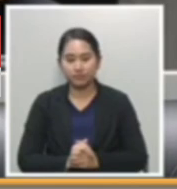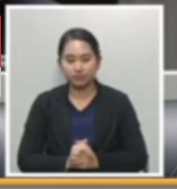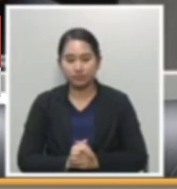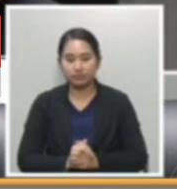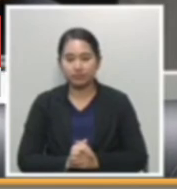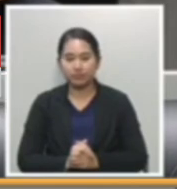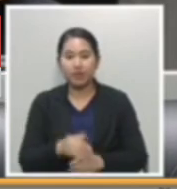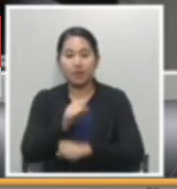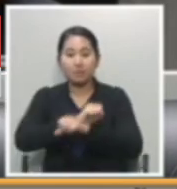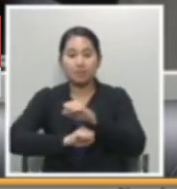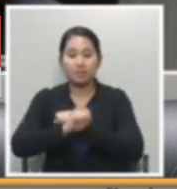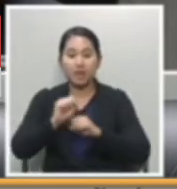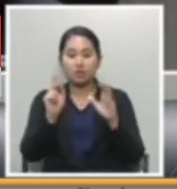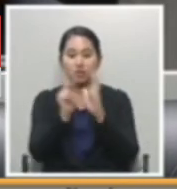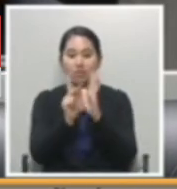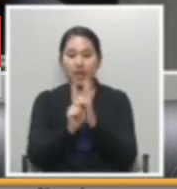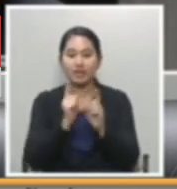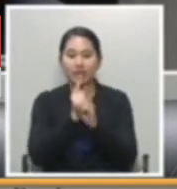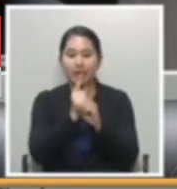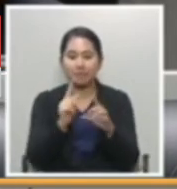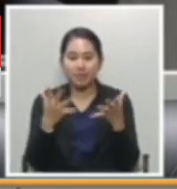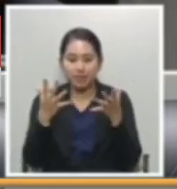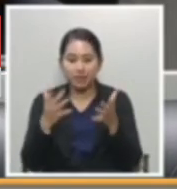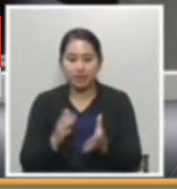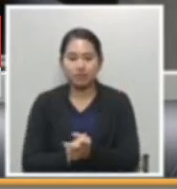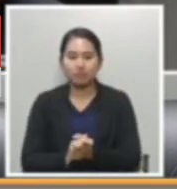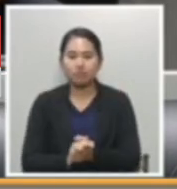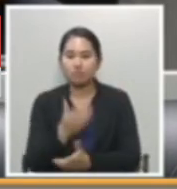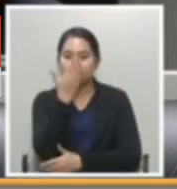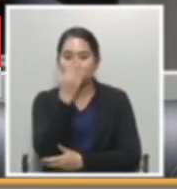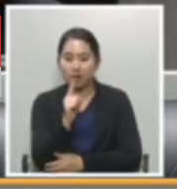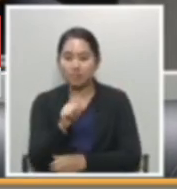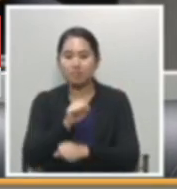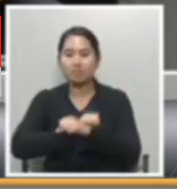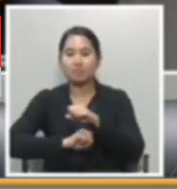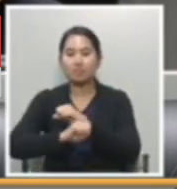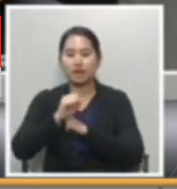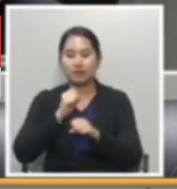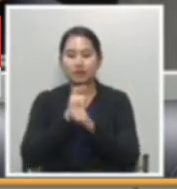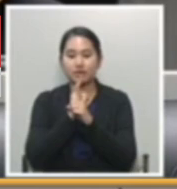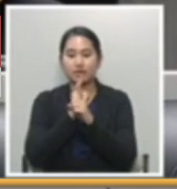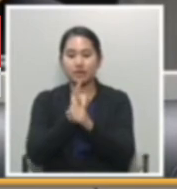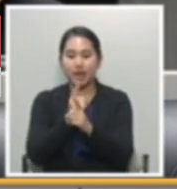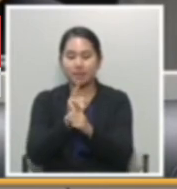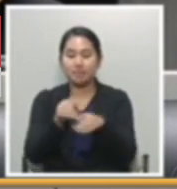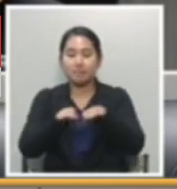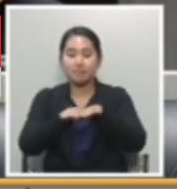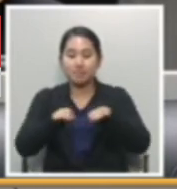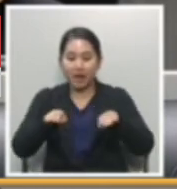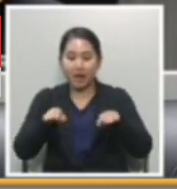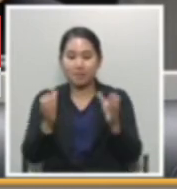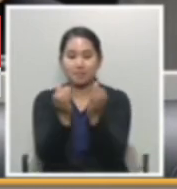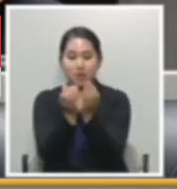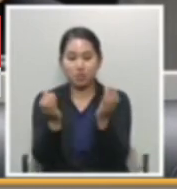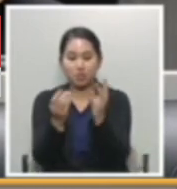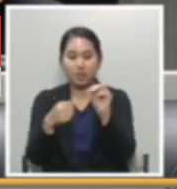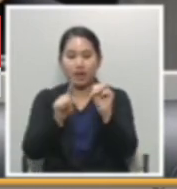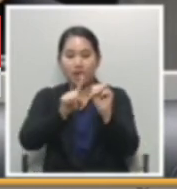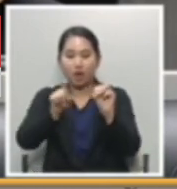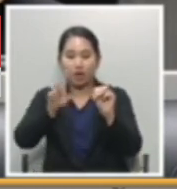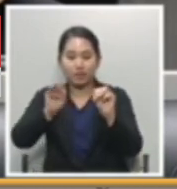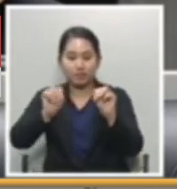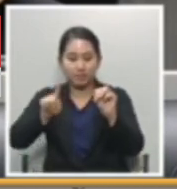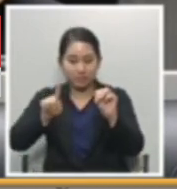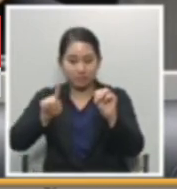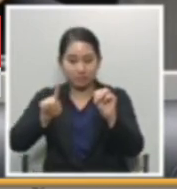ความไม่ปฏิบัติตามกฎหมายสุดท้ายนั่นก็คือการไม่ยอมปฏิบัติตามหลักเกณฑ์ของรัฐธรรมนูญตามมาตรา